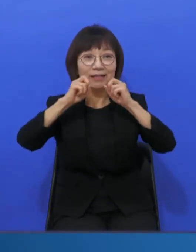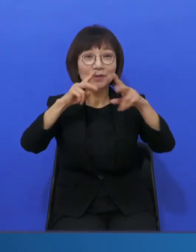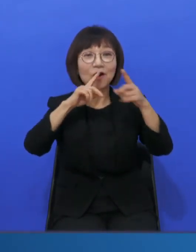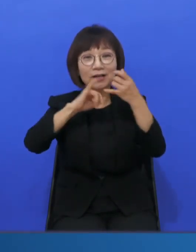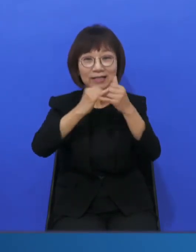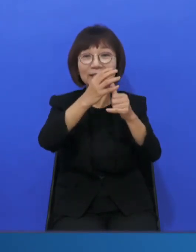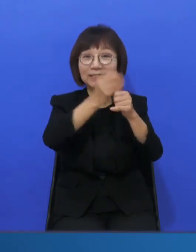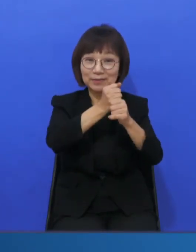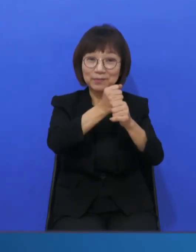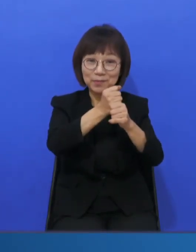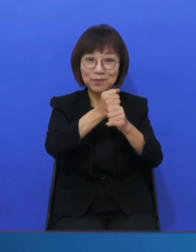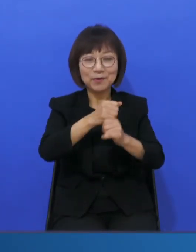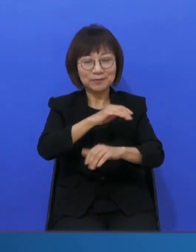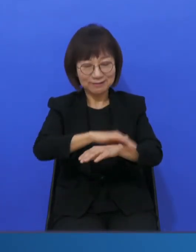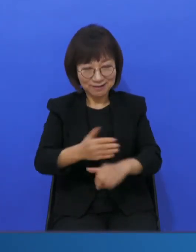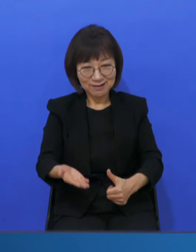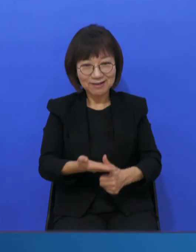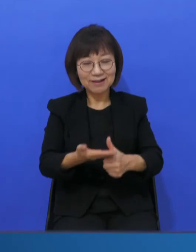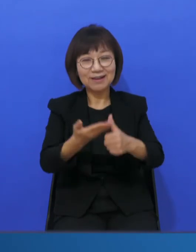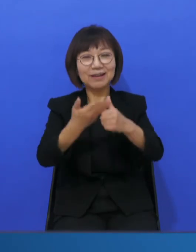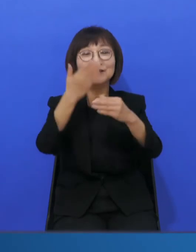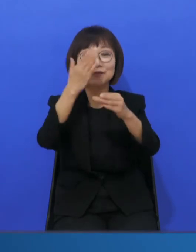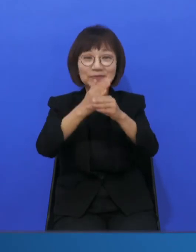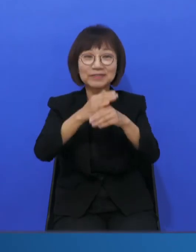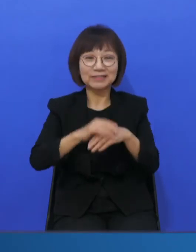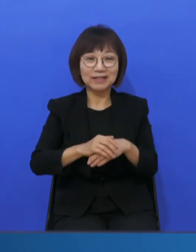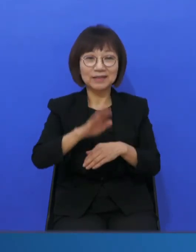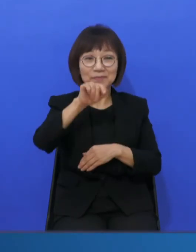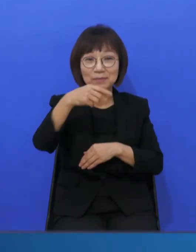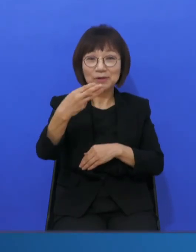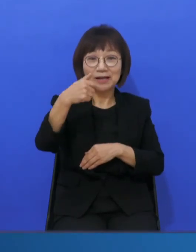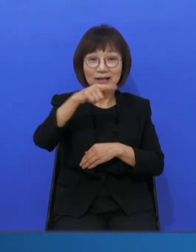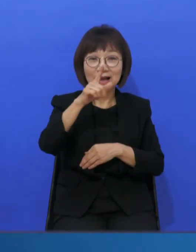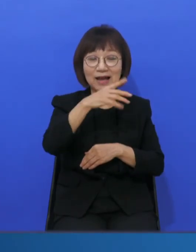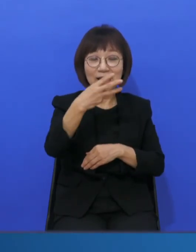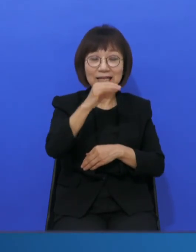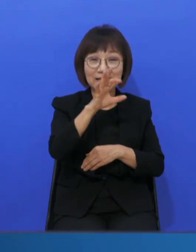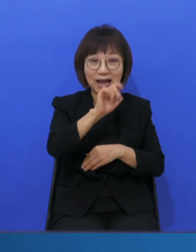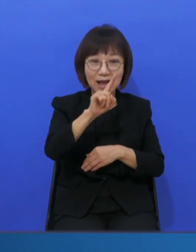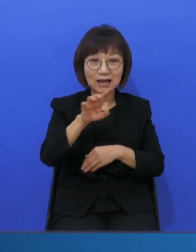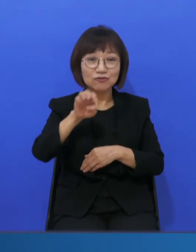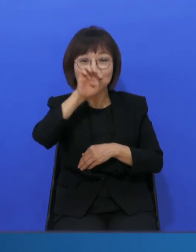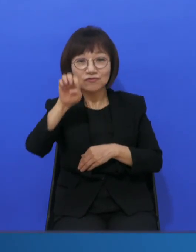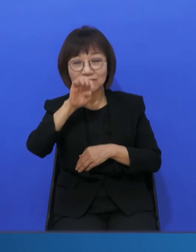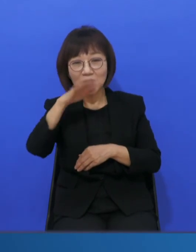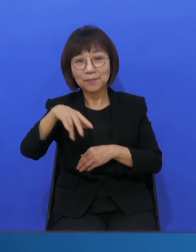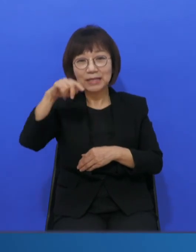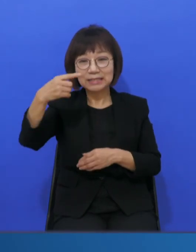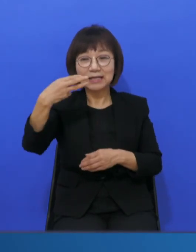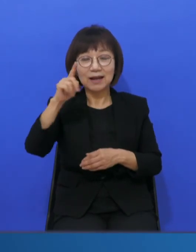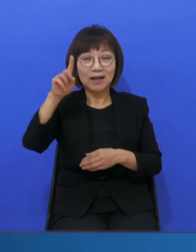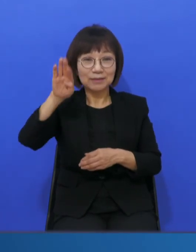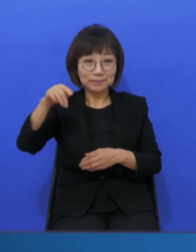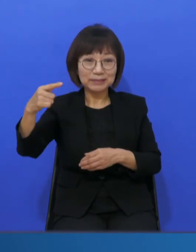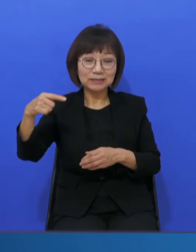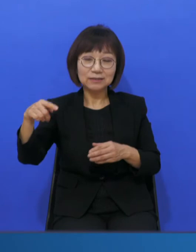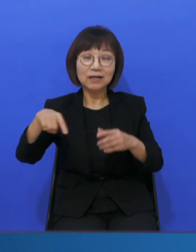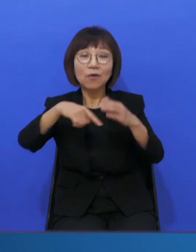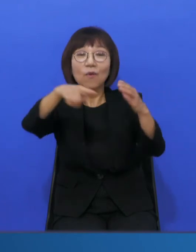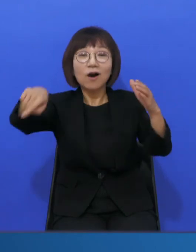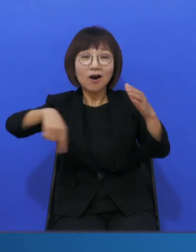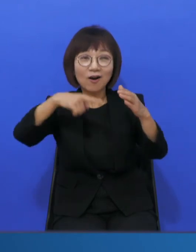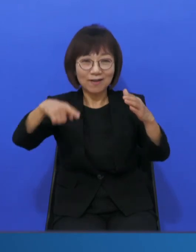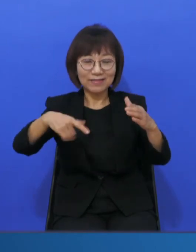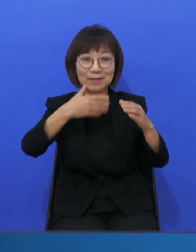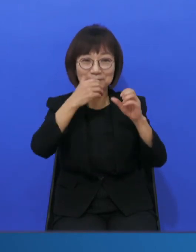품고 차세대 주자로 자라고 있습니다. 불가리아, 동유럽, 슬라브권, 중앙아시아 사역도 진행하고 계시는데